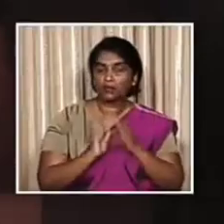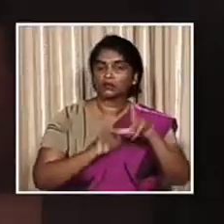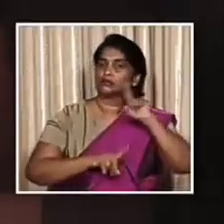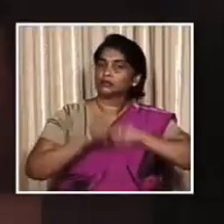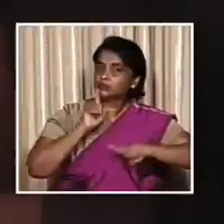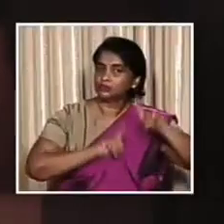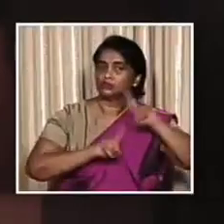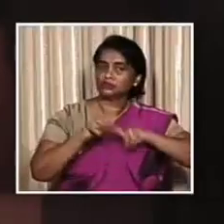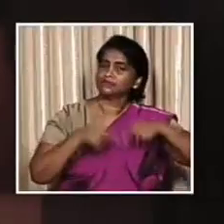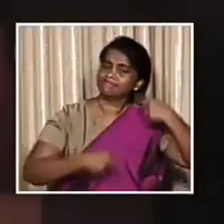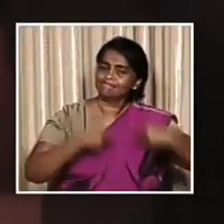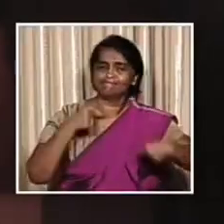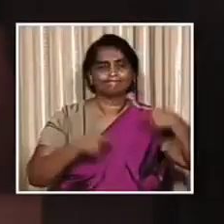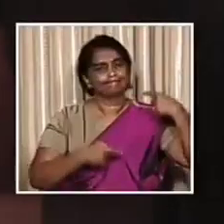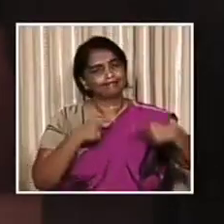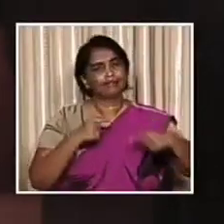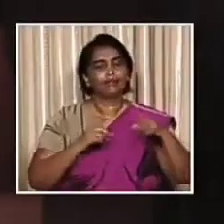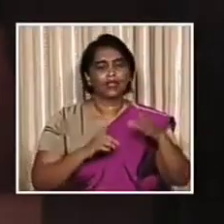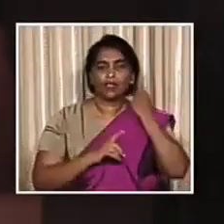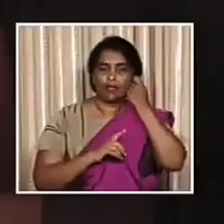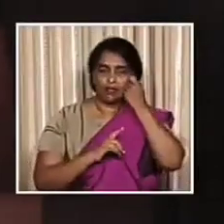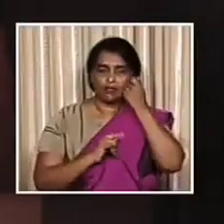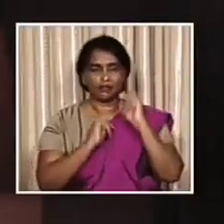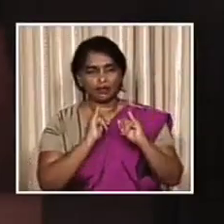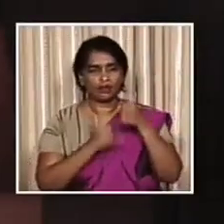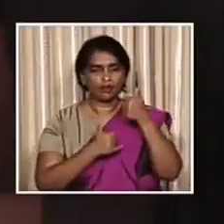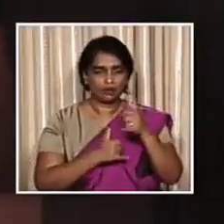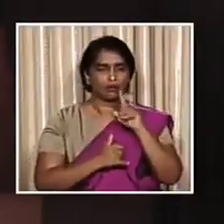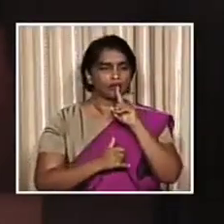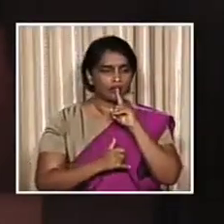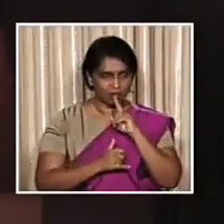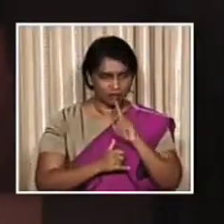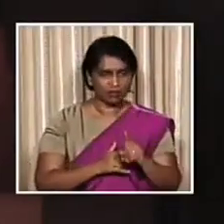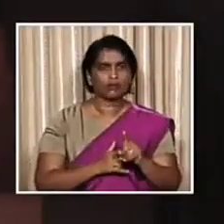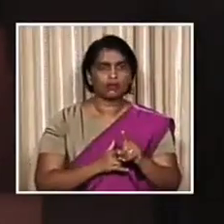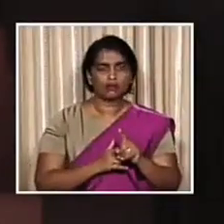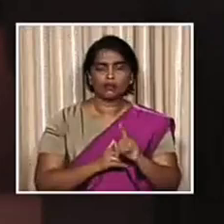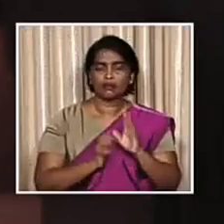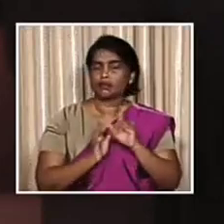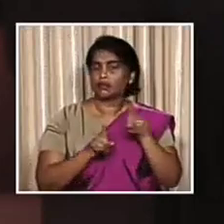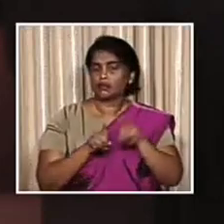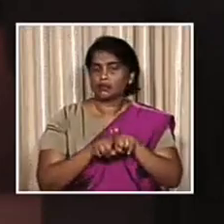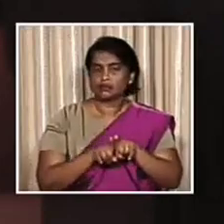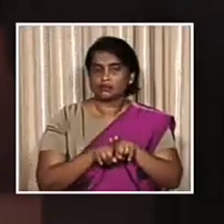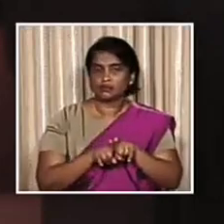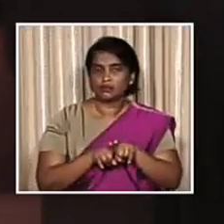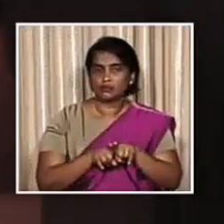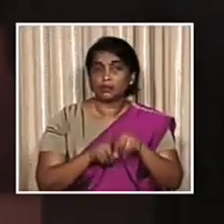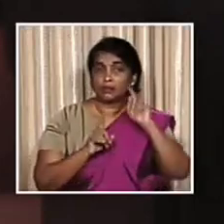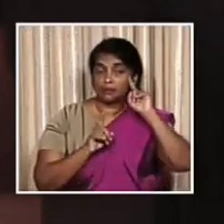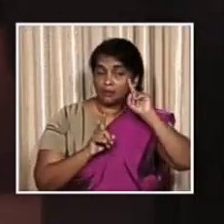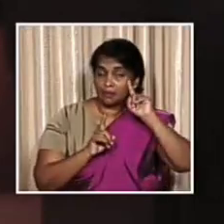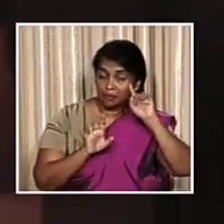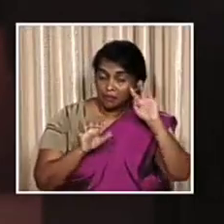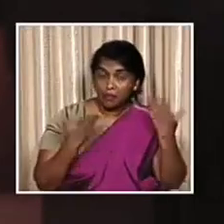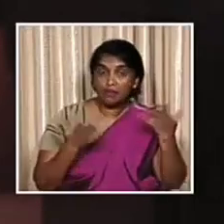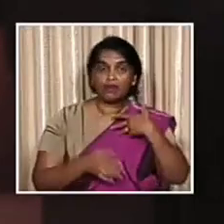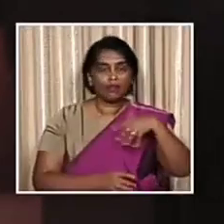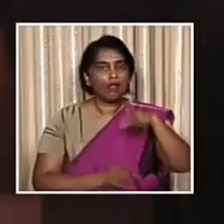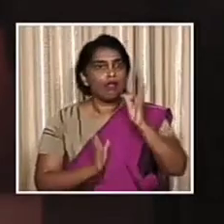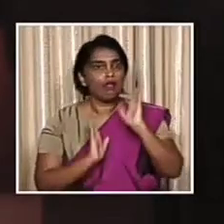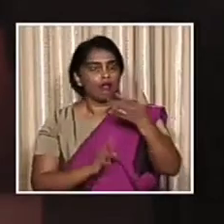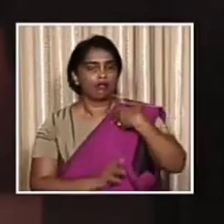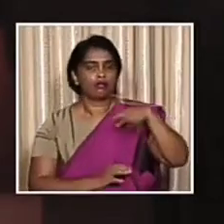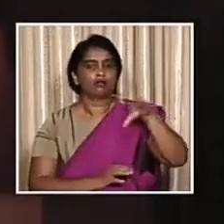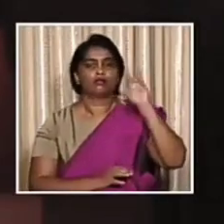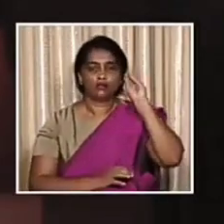அடைந்துள்ளது. நீங்களும் செய்வதில்லை, செய்பவரையும் விடுவதில்லை. அதிபரின் பணிப்புரையை நடைமுறைப்படுத்துவது தொடர்பில் அரசாங்கத்தில்